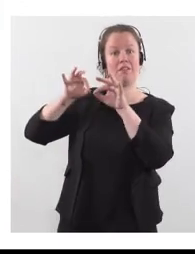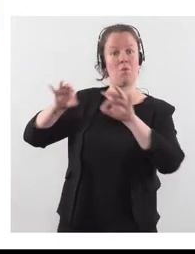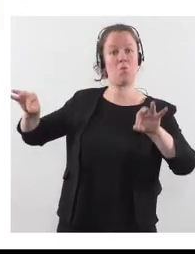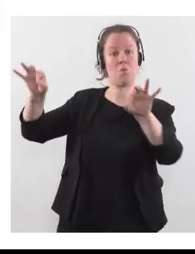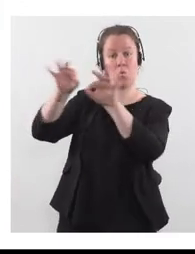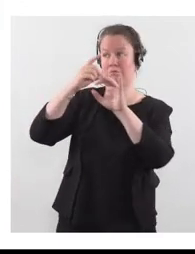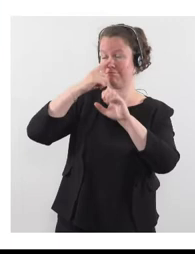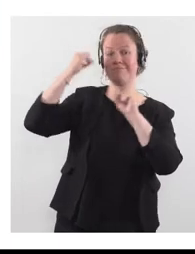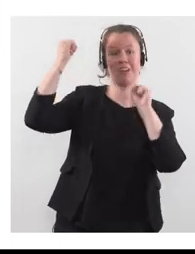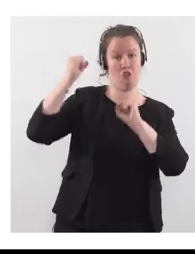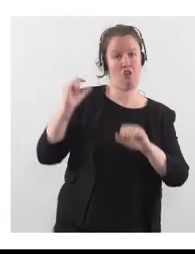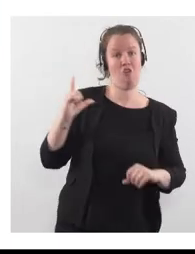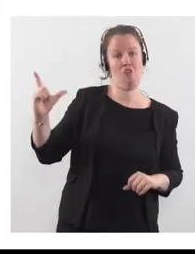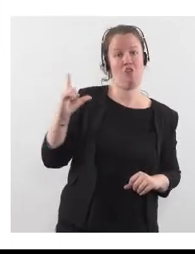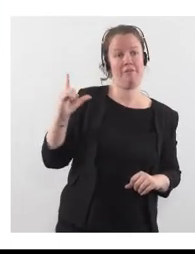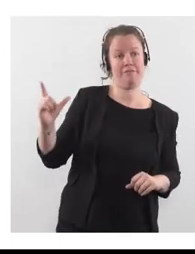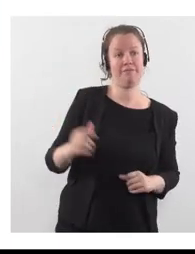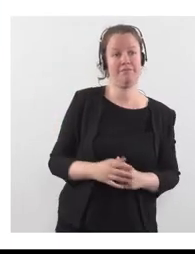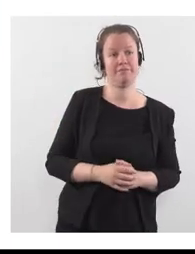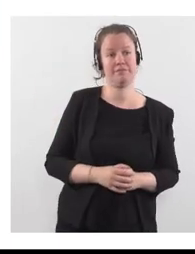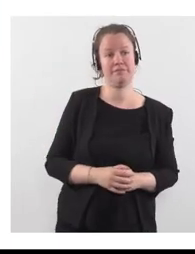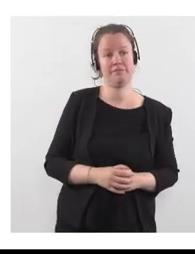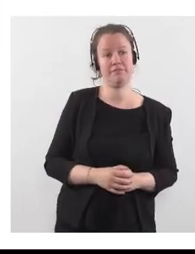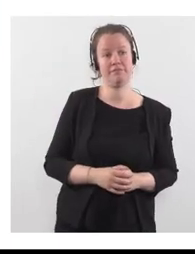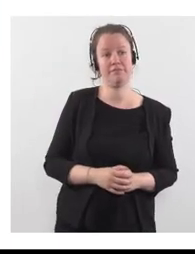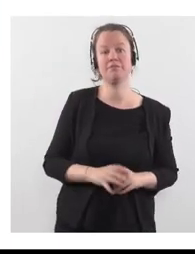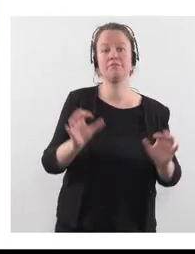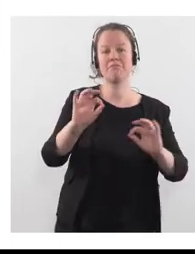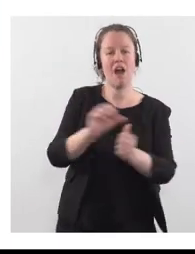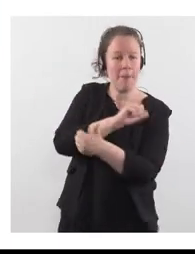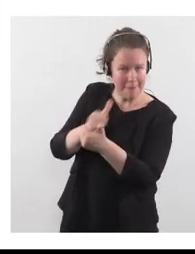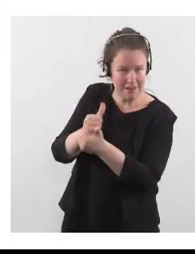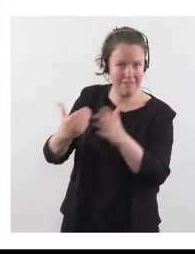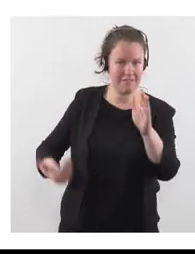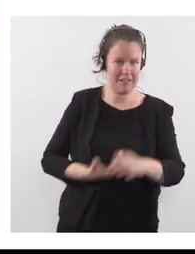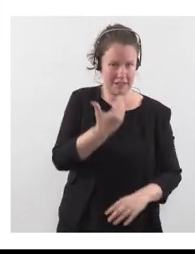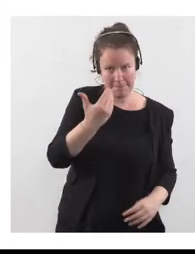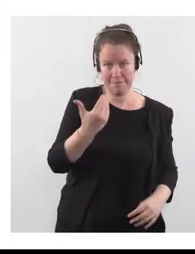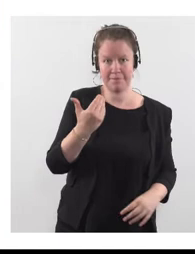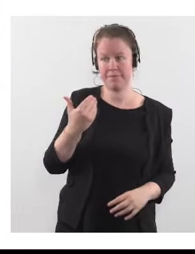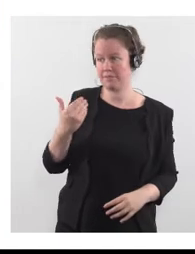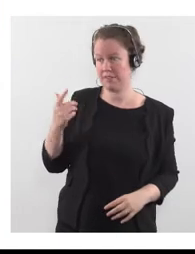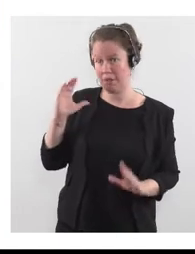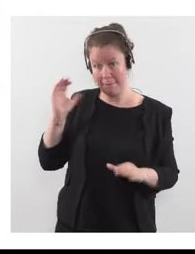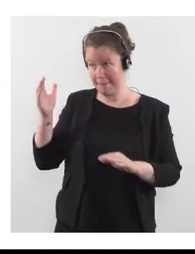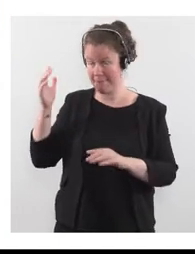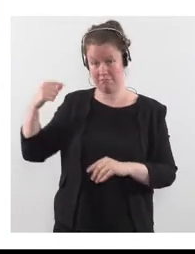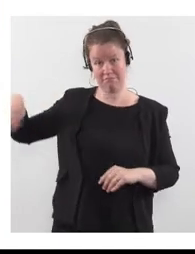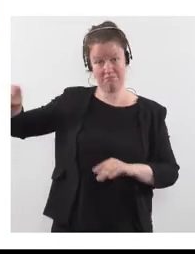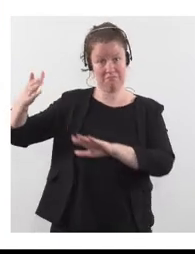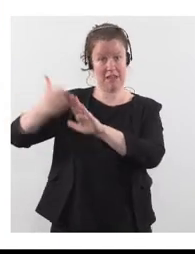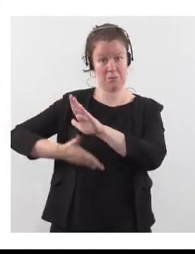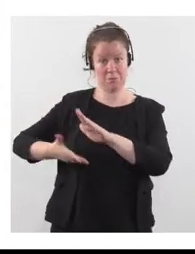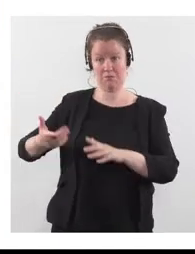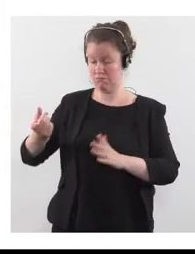et il n'y a eu pas d'appel. Bien sûr qu'ils ont un lieu de résidence en Irlande, bien sûr qu'ils ont le droit de faire